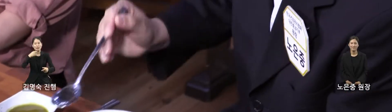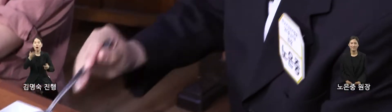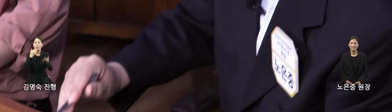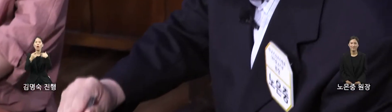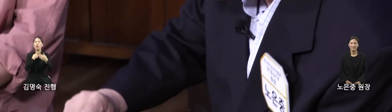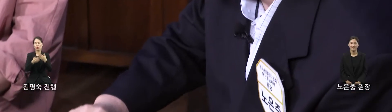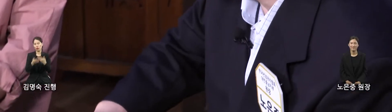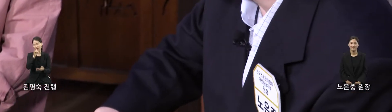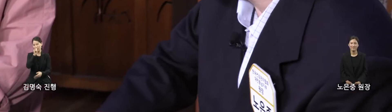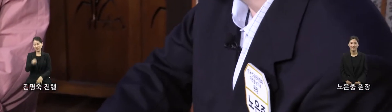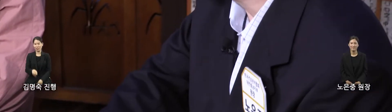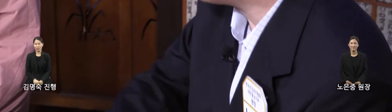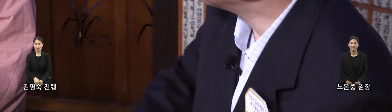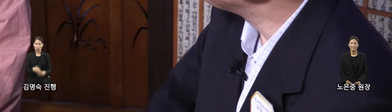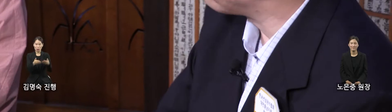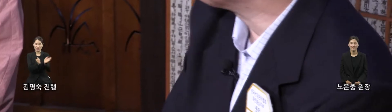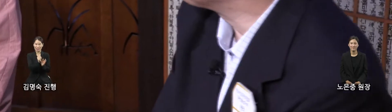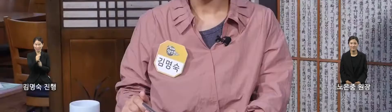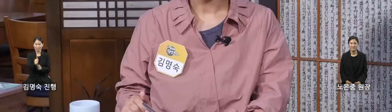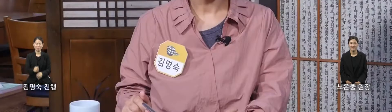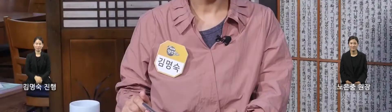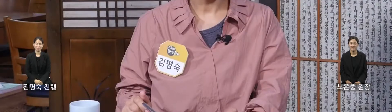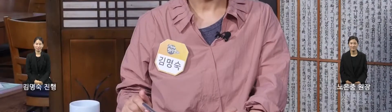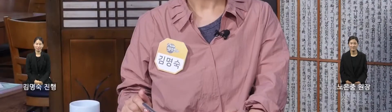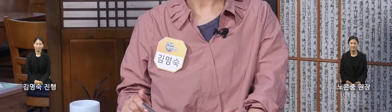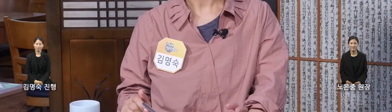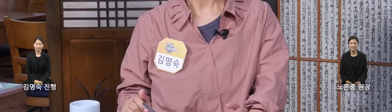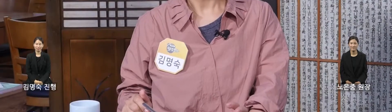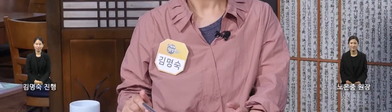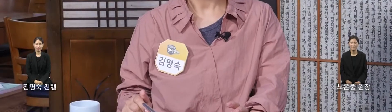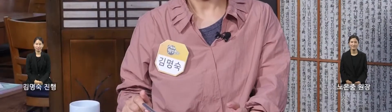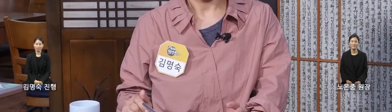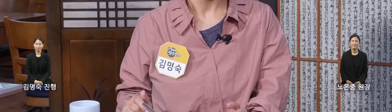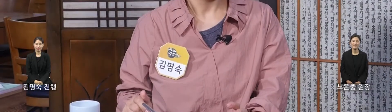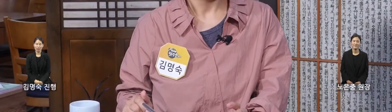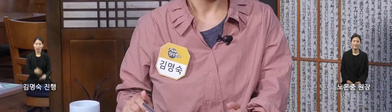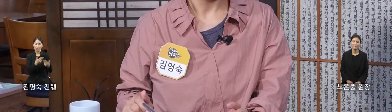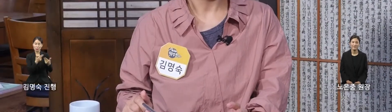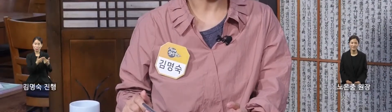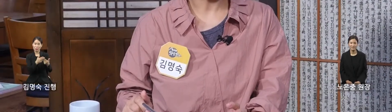이제 원장님 이제 네. 보니까 우리 옆에가